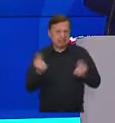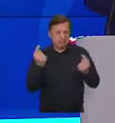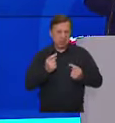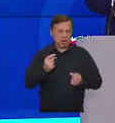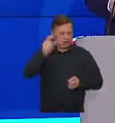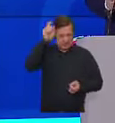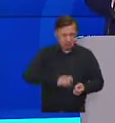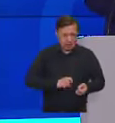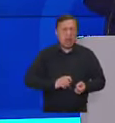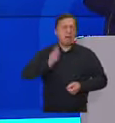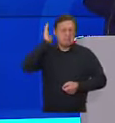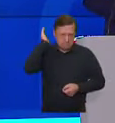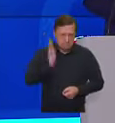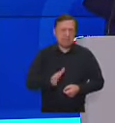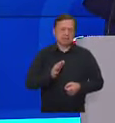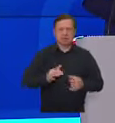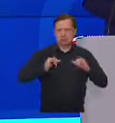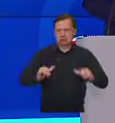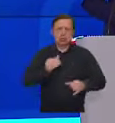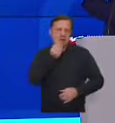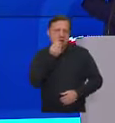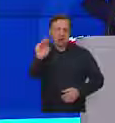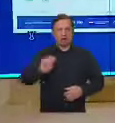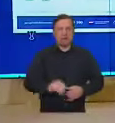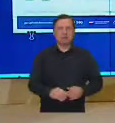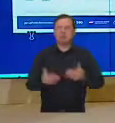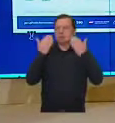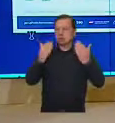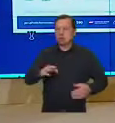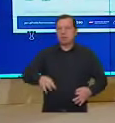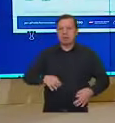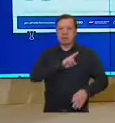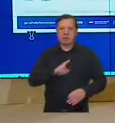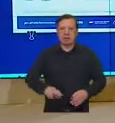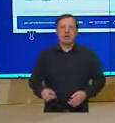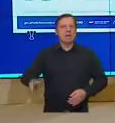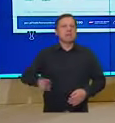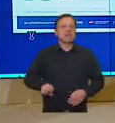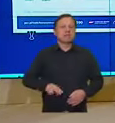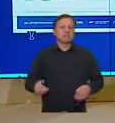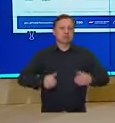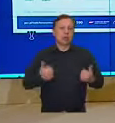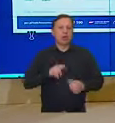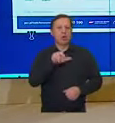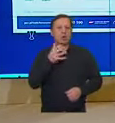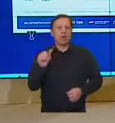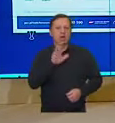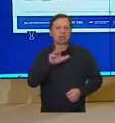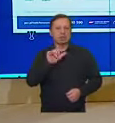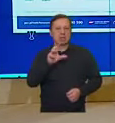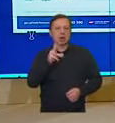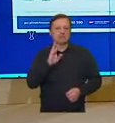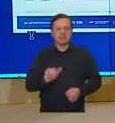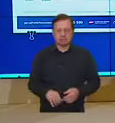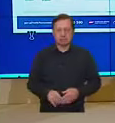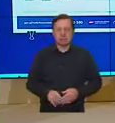niedobrych okoliczności wyjdziemy razem silniejsi. Dziękuję bardzo, panie premierze. Proszę o zabranie głosu ministra zdrowia, pana Łukasza Szumowskiego.